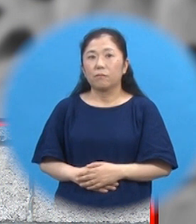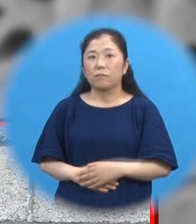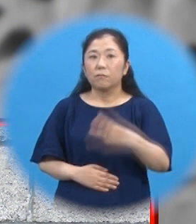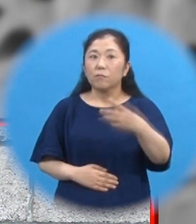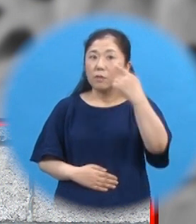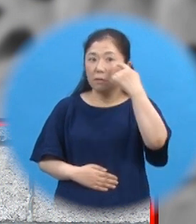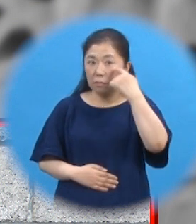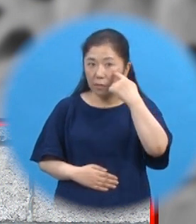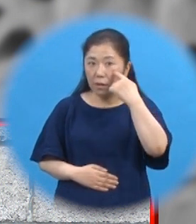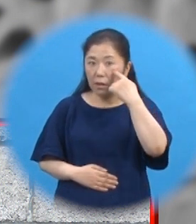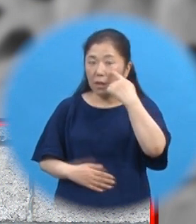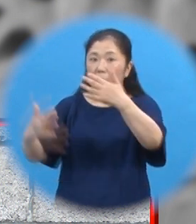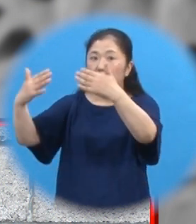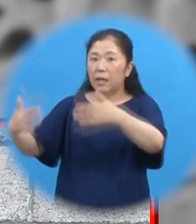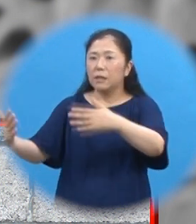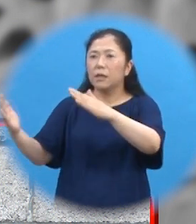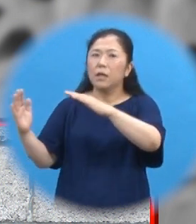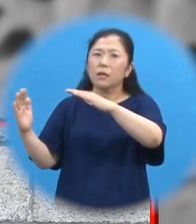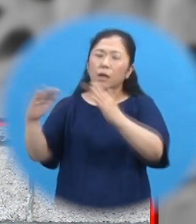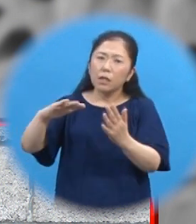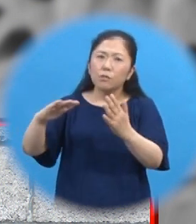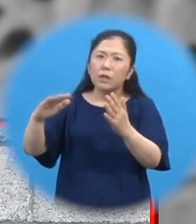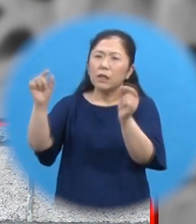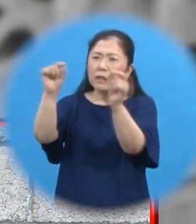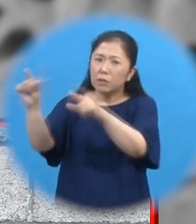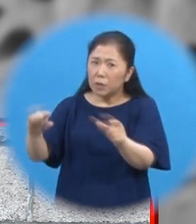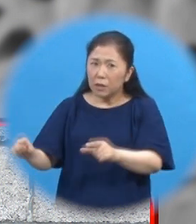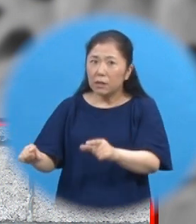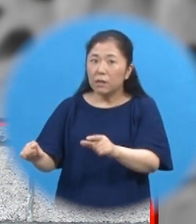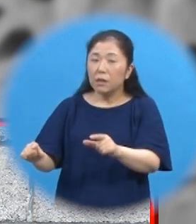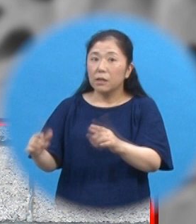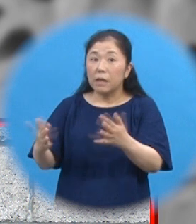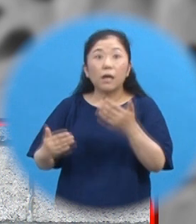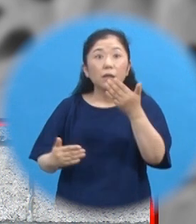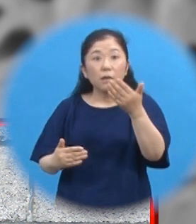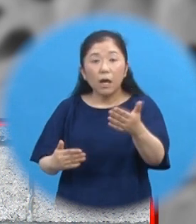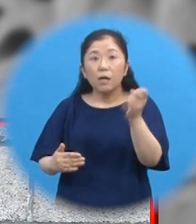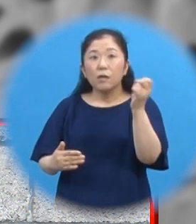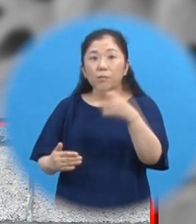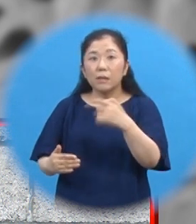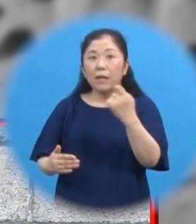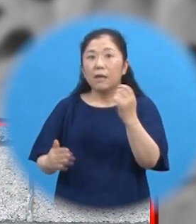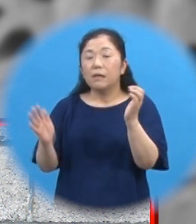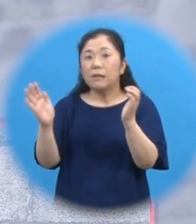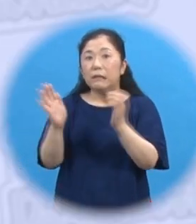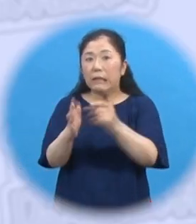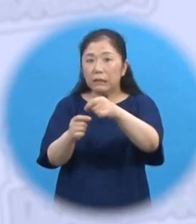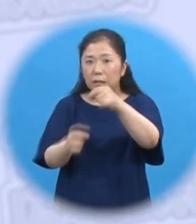3つ目、塀に傾き、ひび割れはありませんか？また、鉄筋が錆びていません